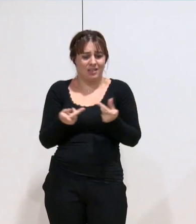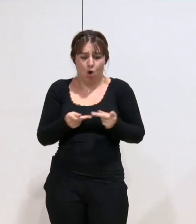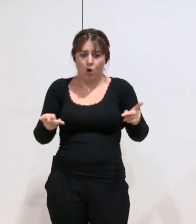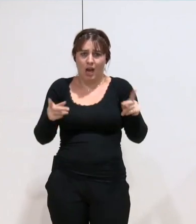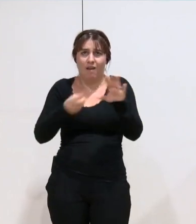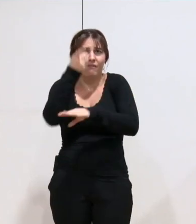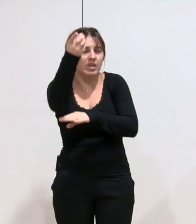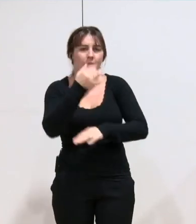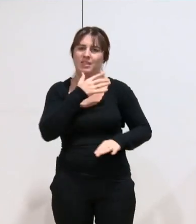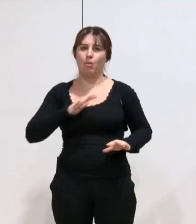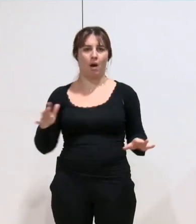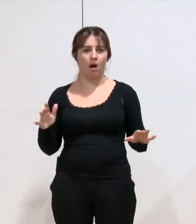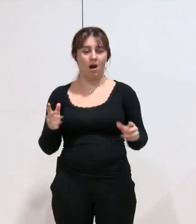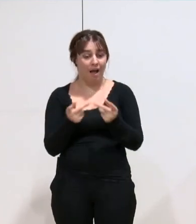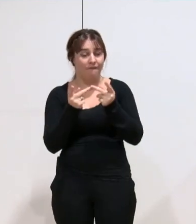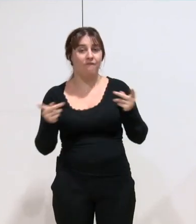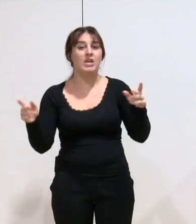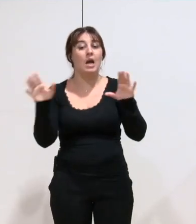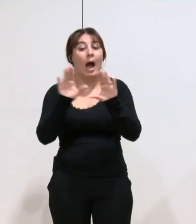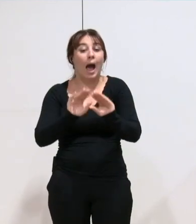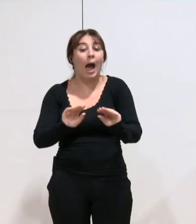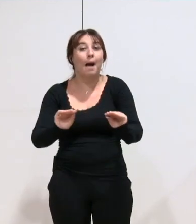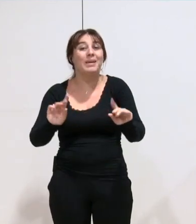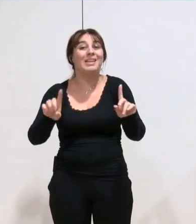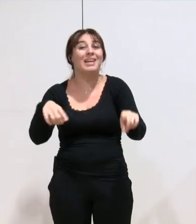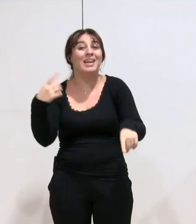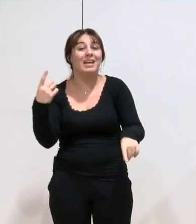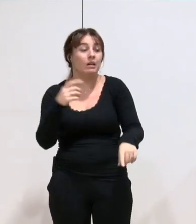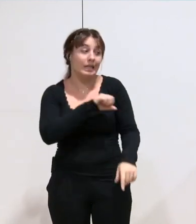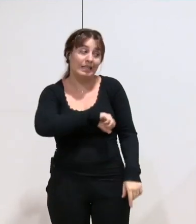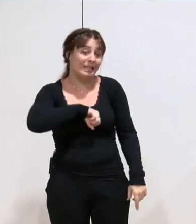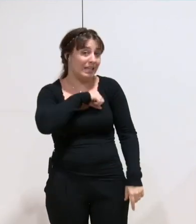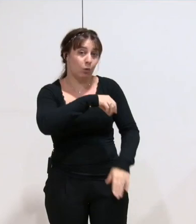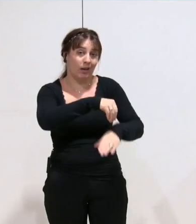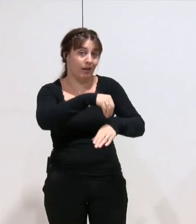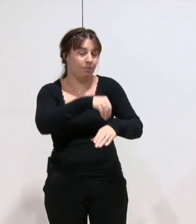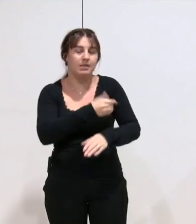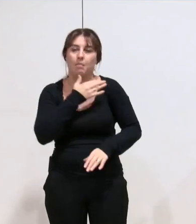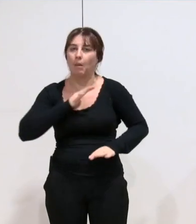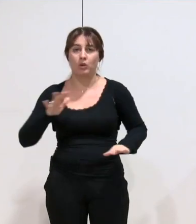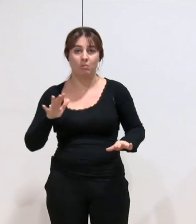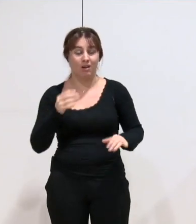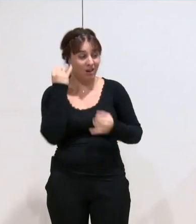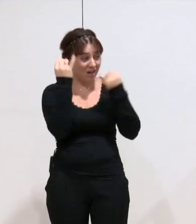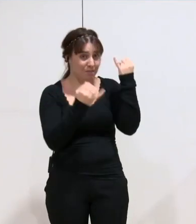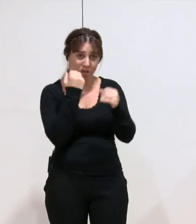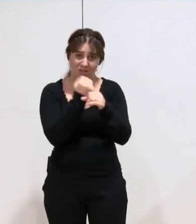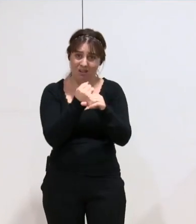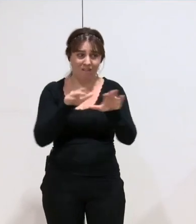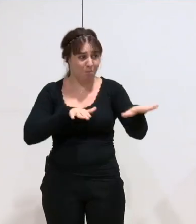Ça n'est pas comme ça qu'on va faire une ville apaisée. Je suis désolé de vous le dire. Vous allez, en faisant ainsi, en continuant à travailler